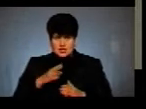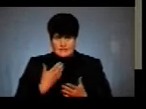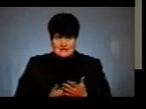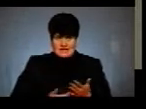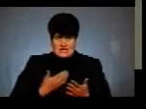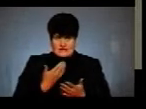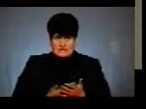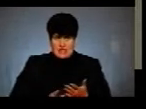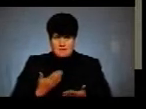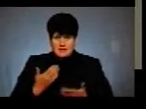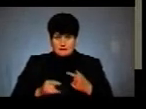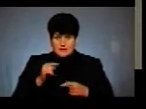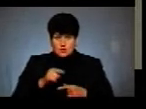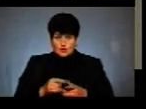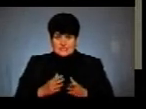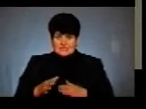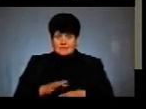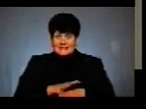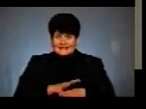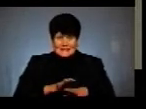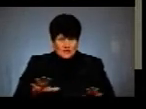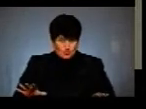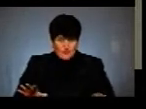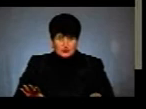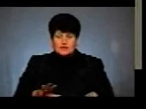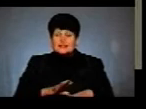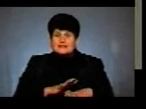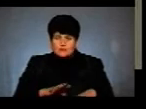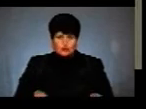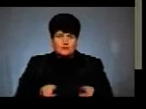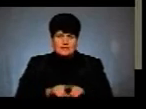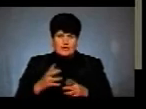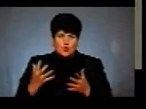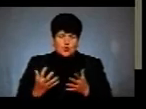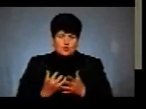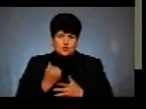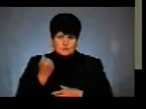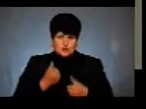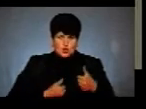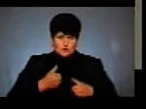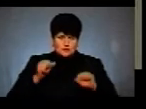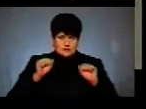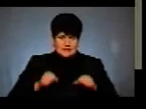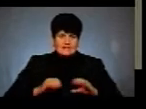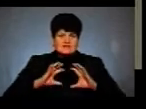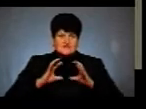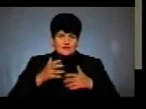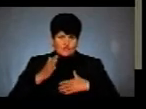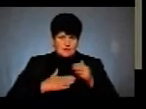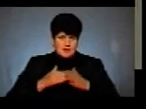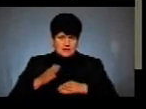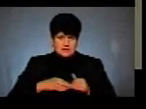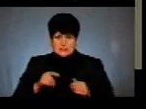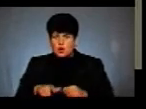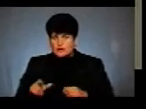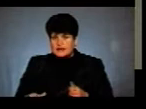І якби тої системи не існувало би таких успішних конкурентно здатних в світовій практиці людей,